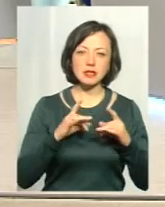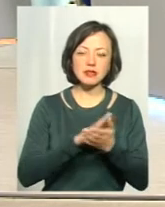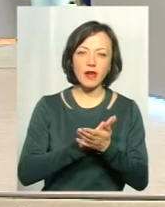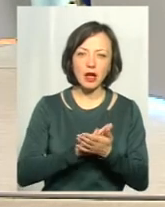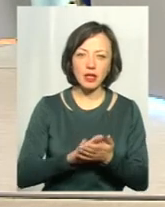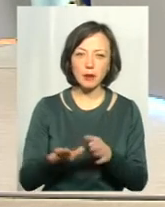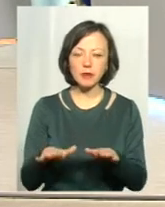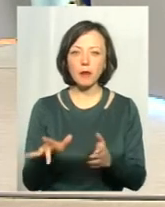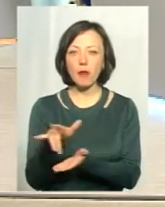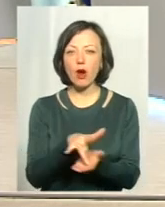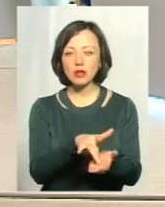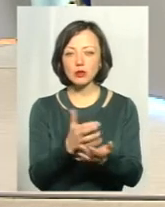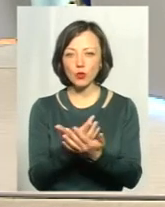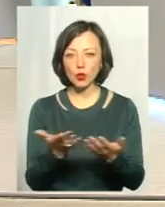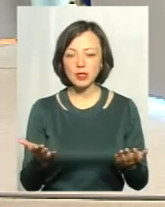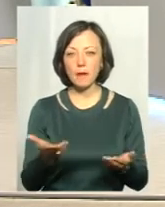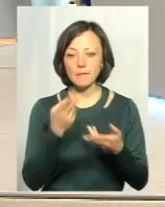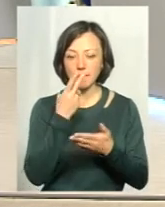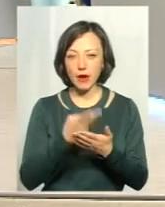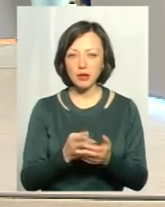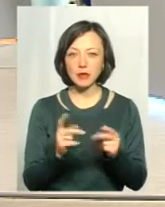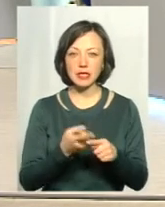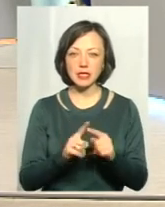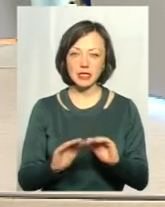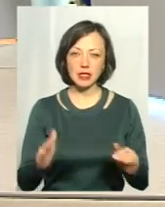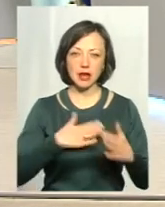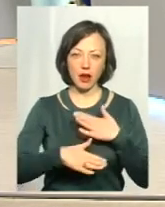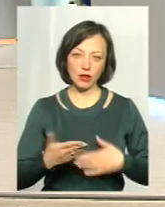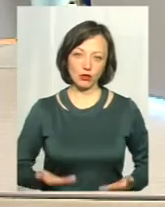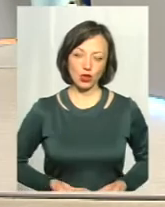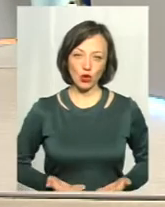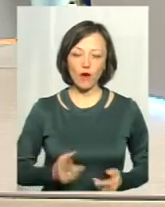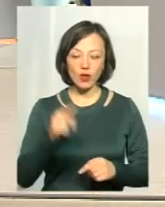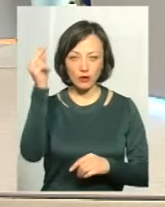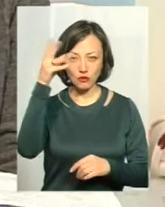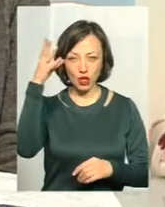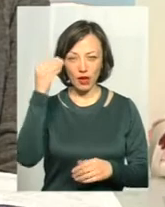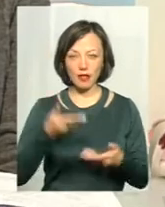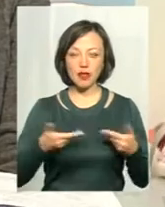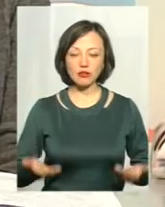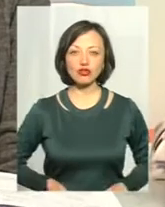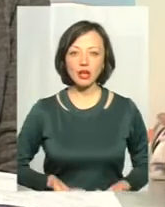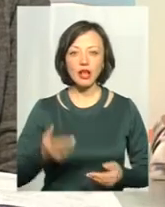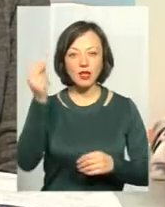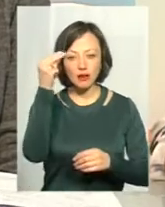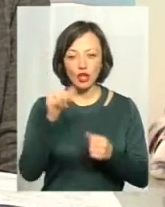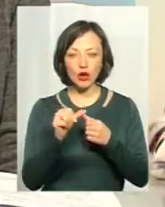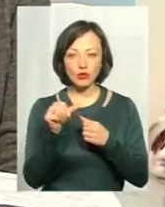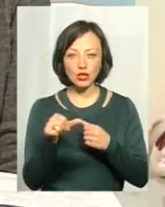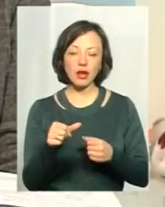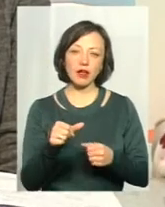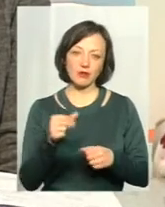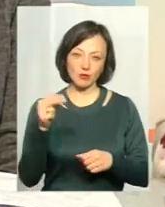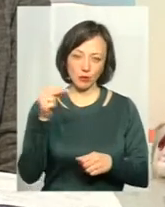місцях, ми їздимо по екскурсіях, і ми бачимо, як оці діти радіють життю, вони вчать нас жити. Навчаючи їх, ми